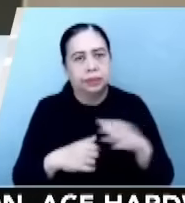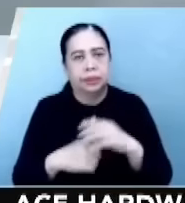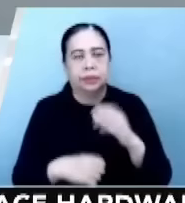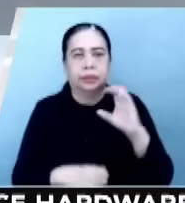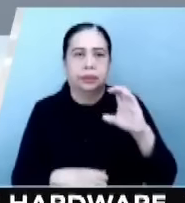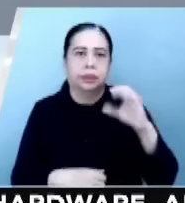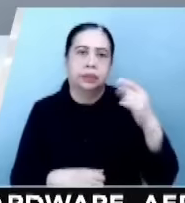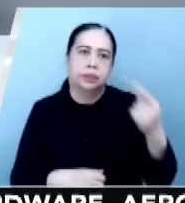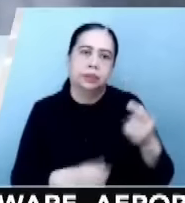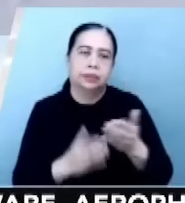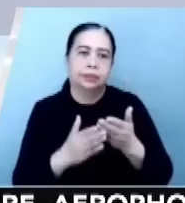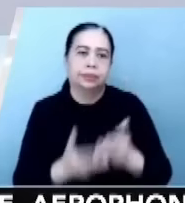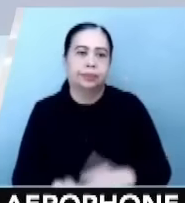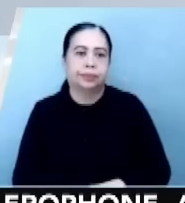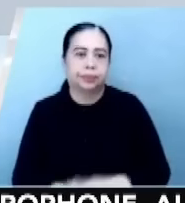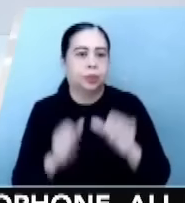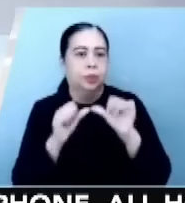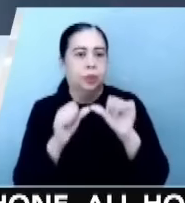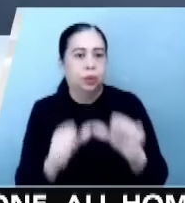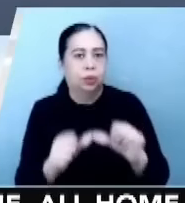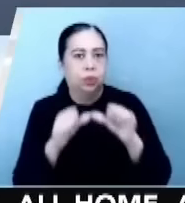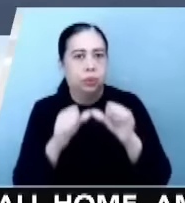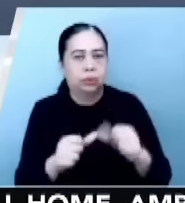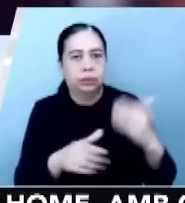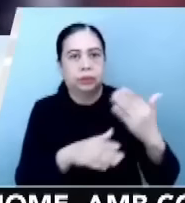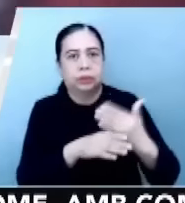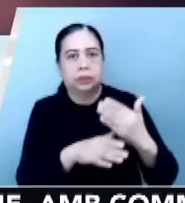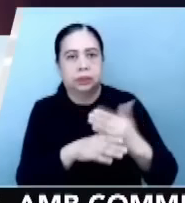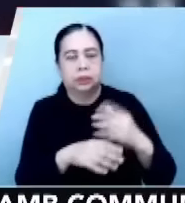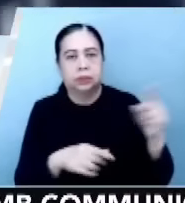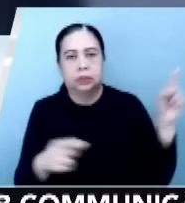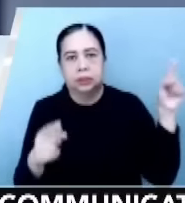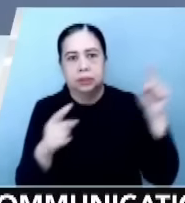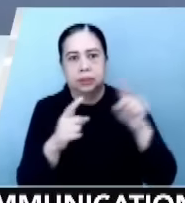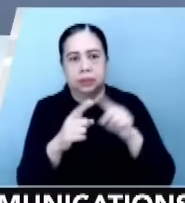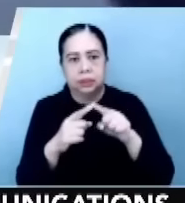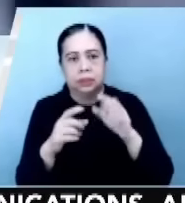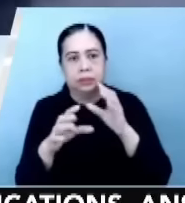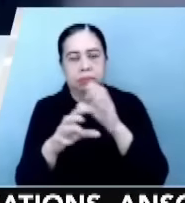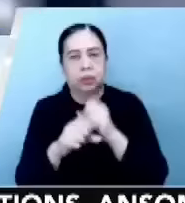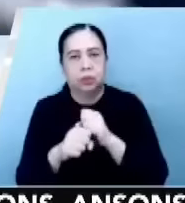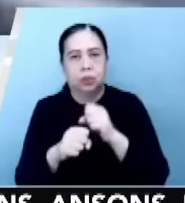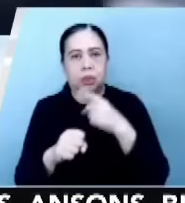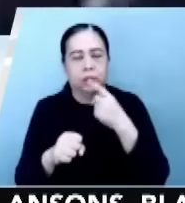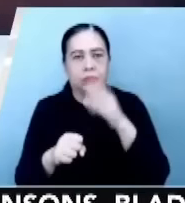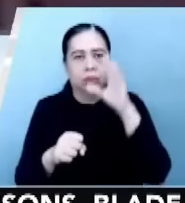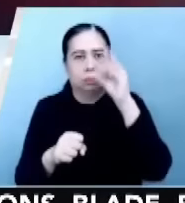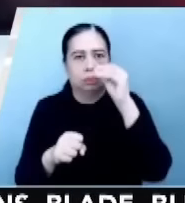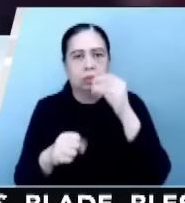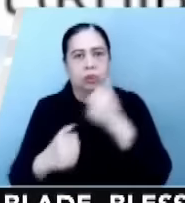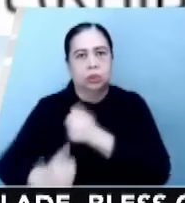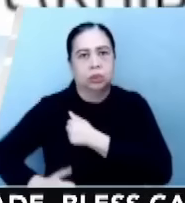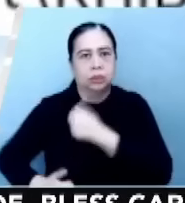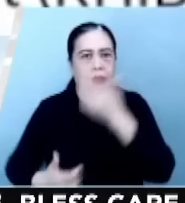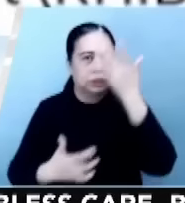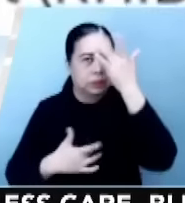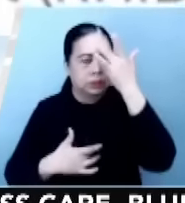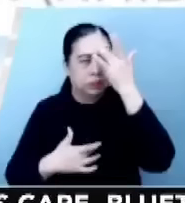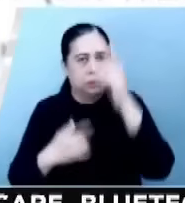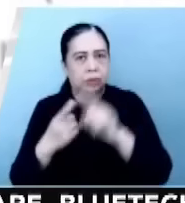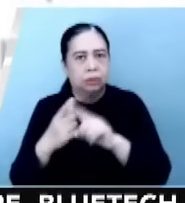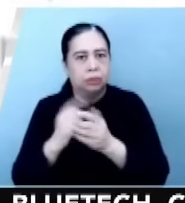vessel. Nagtuloy-tuloy daw ang panghaharas hanggang makuha nila ang sundalong may sakit mula sa BRP Sierra Madre. Tinawag